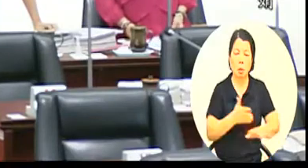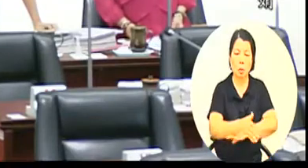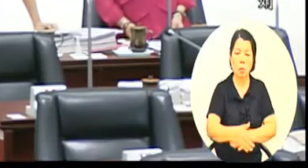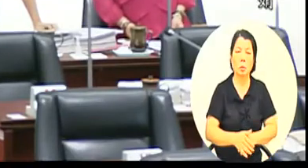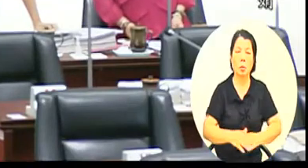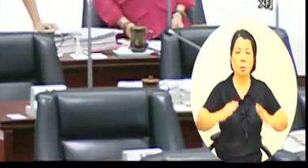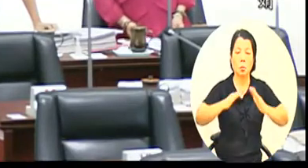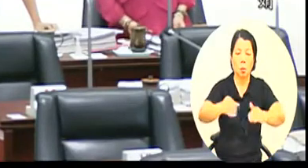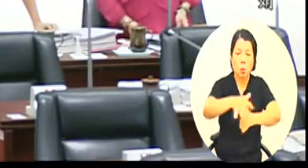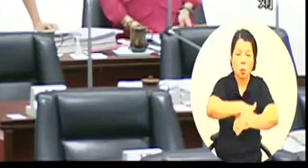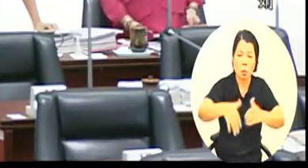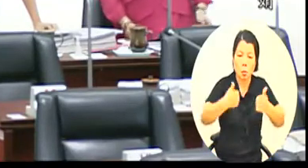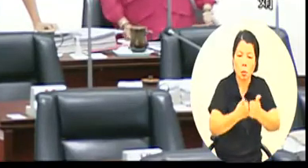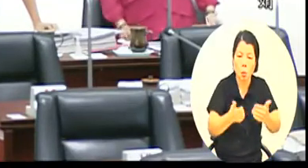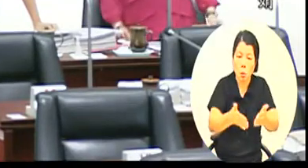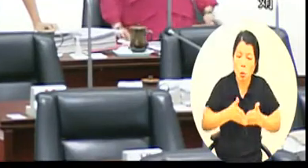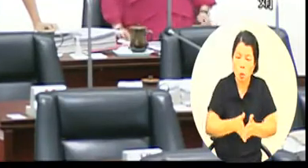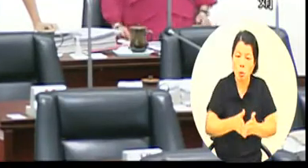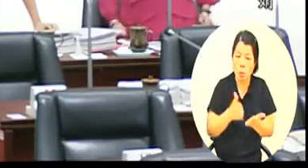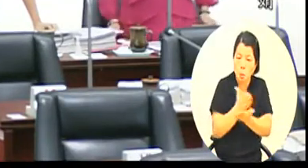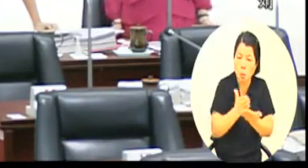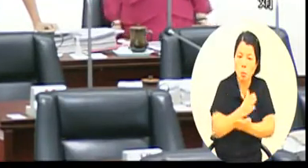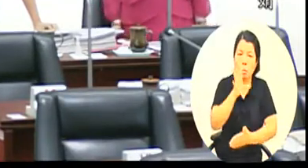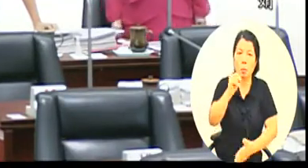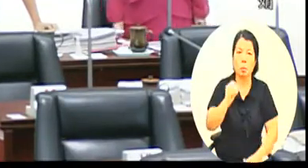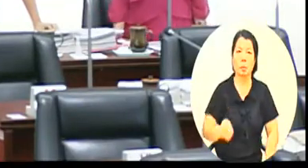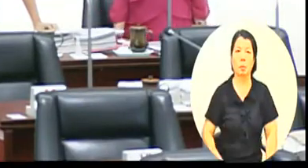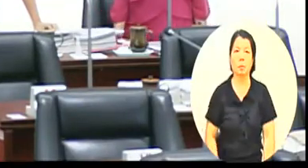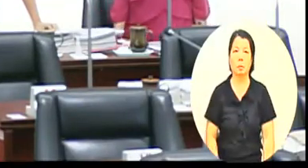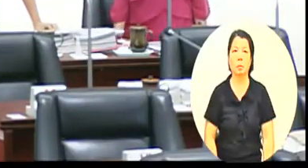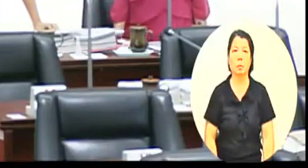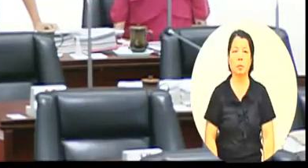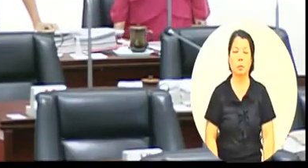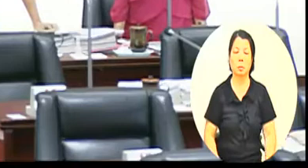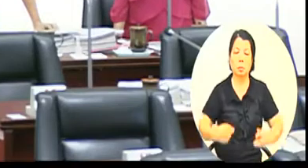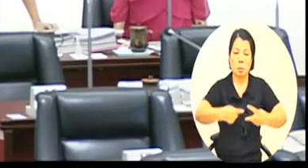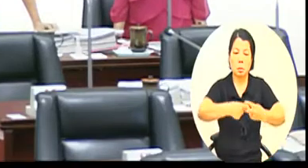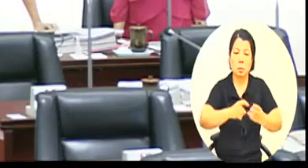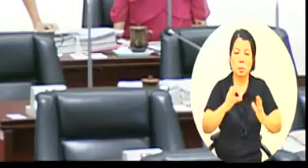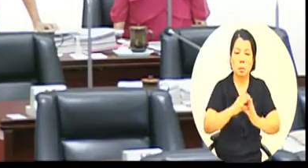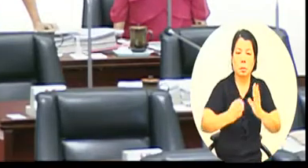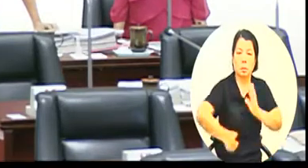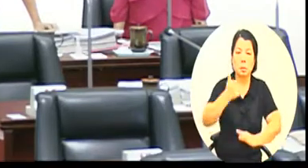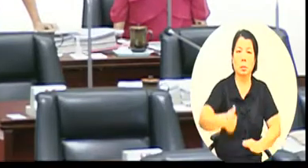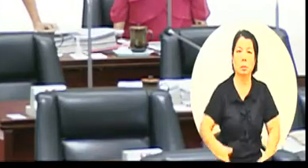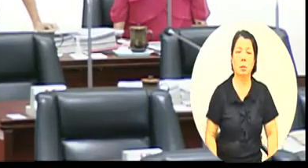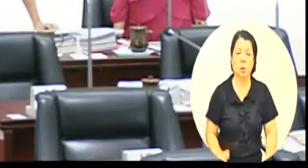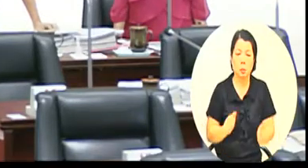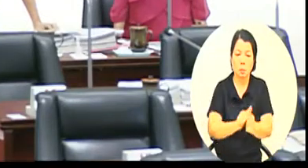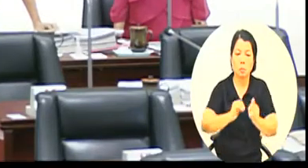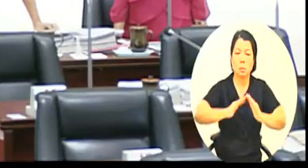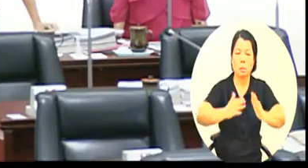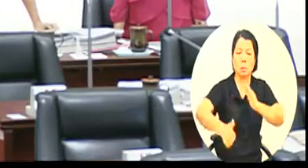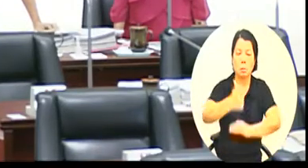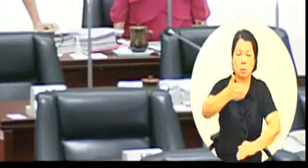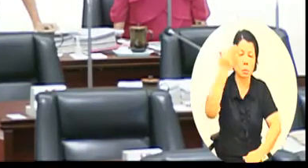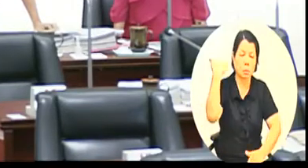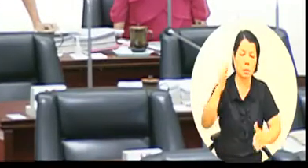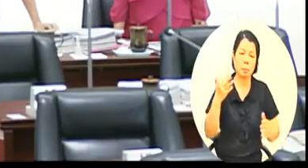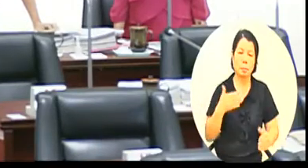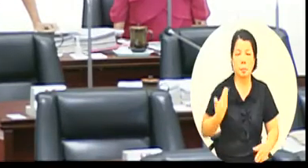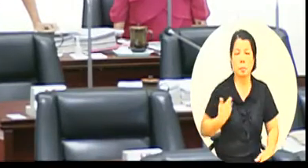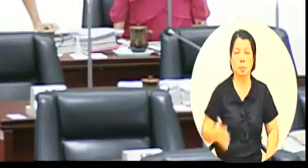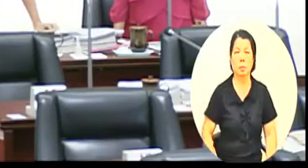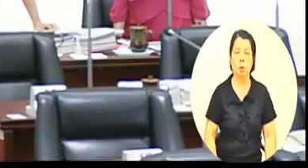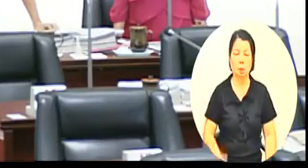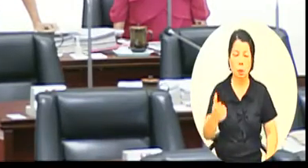吗？有还是没有？还是宜德那个李局长，如果是副市长当时不知道，当时我们高